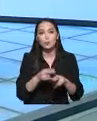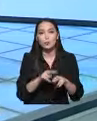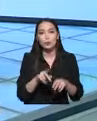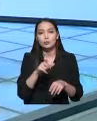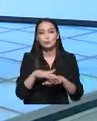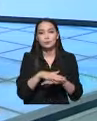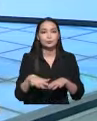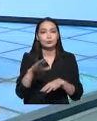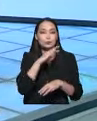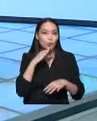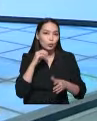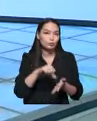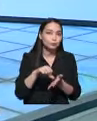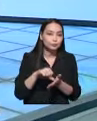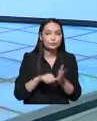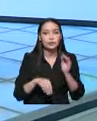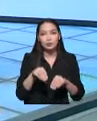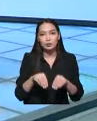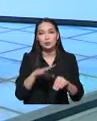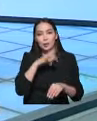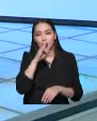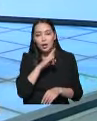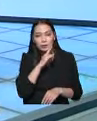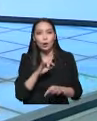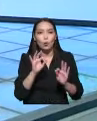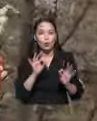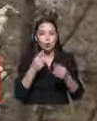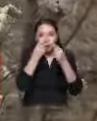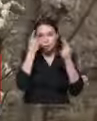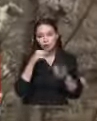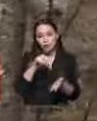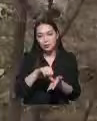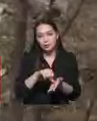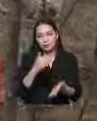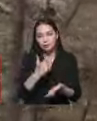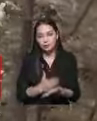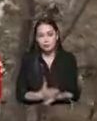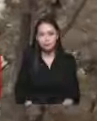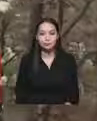кісідей атсалысты. Олардың ішінде қазақ өнерінің жұлдыздары да бар.